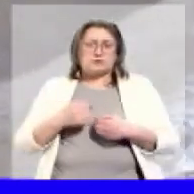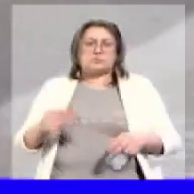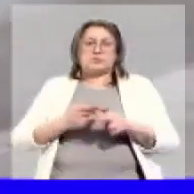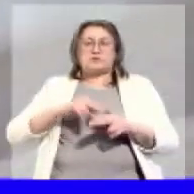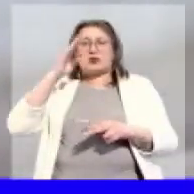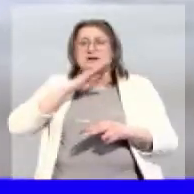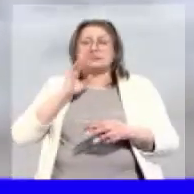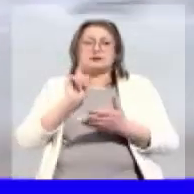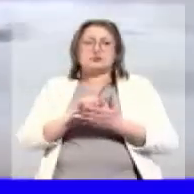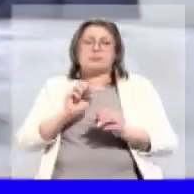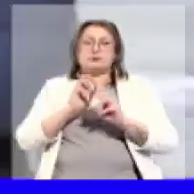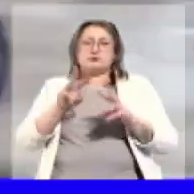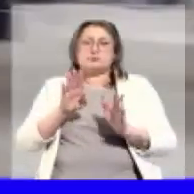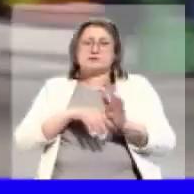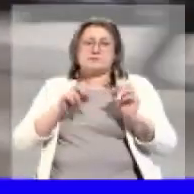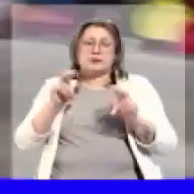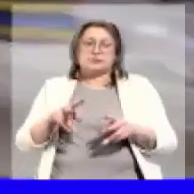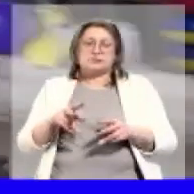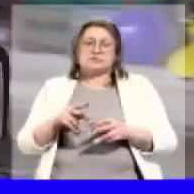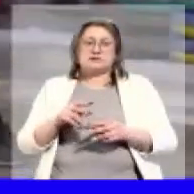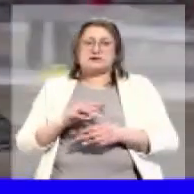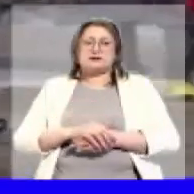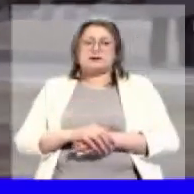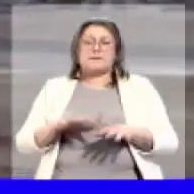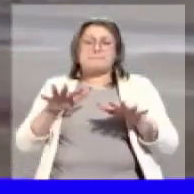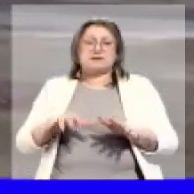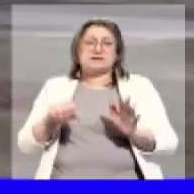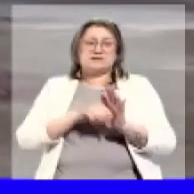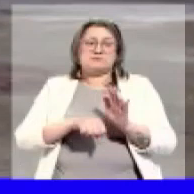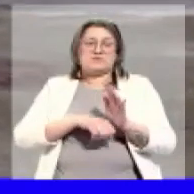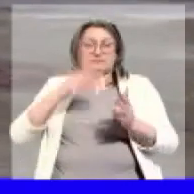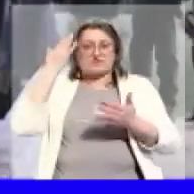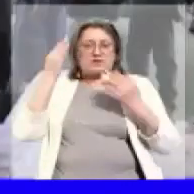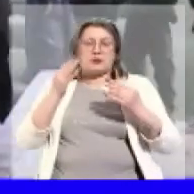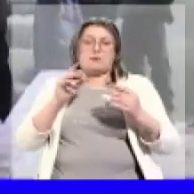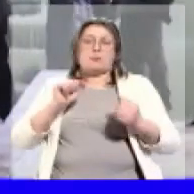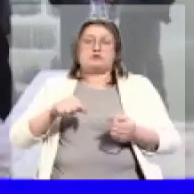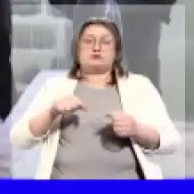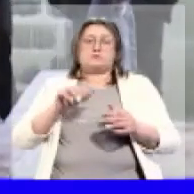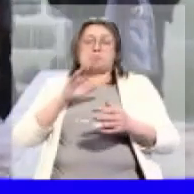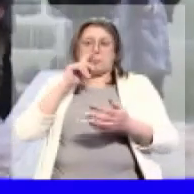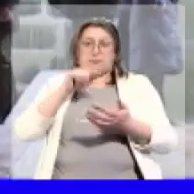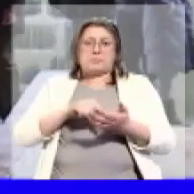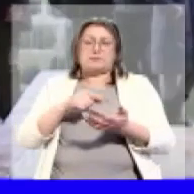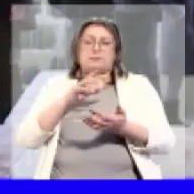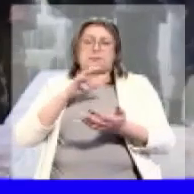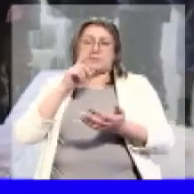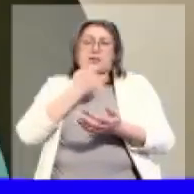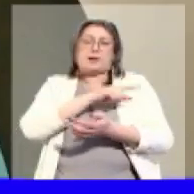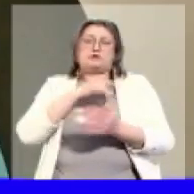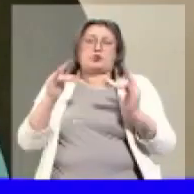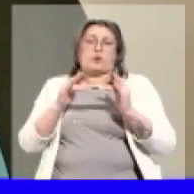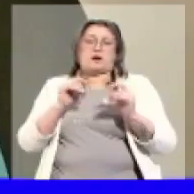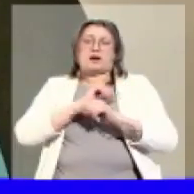ата-аналары қауіпсіздікті қамтамасыз етулері тиіс. Керісінше жағдайда қысқы қызықтың орнына айлап аурухана төсегіне таңылуы